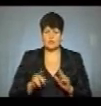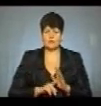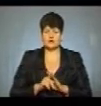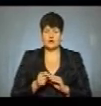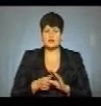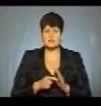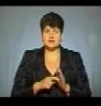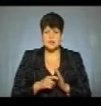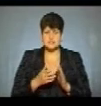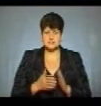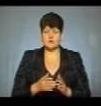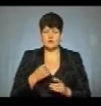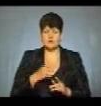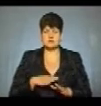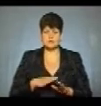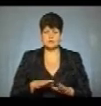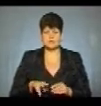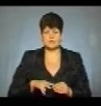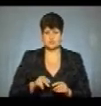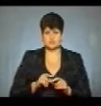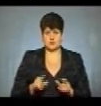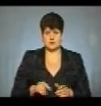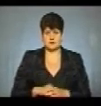каже заступниця директора школи Оксана Стецька.